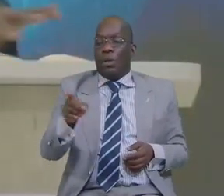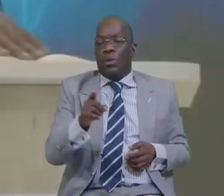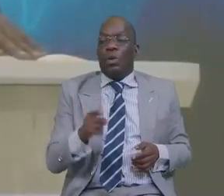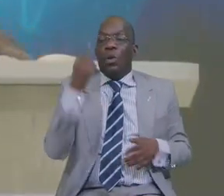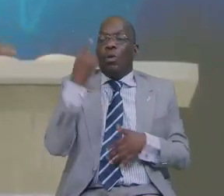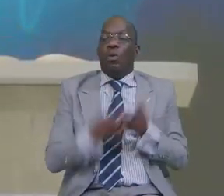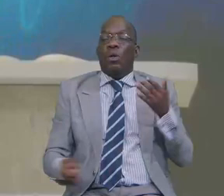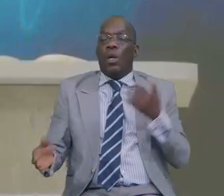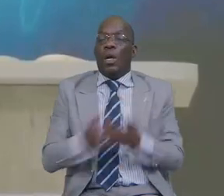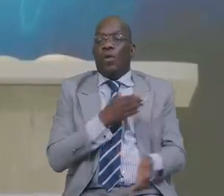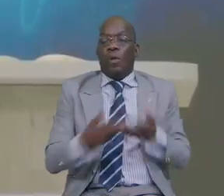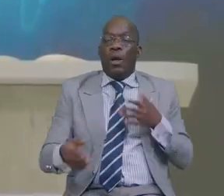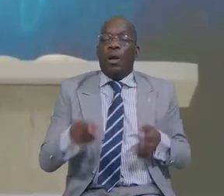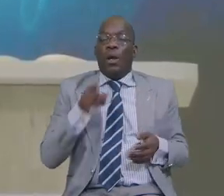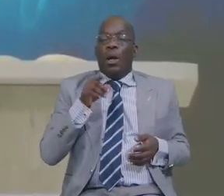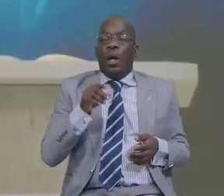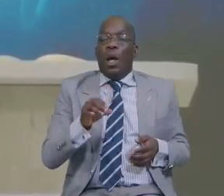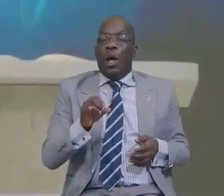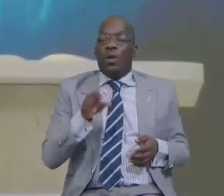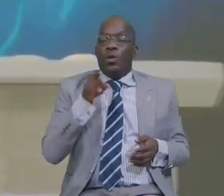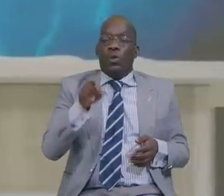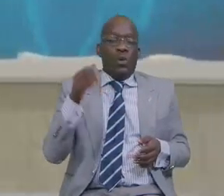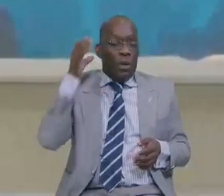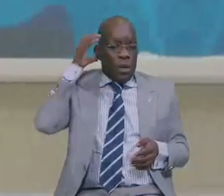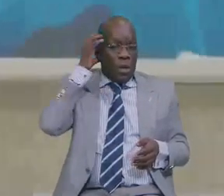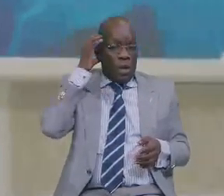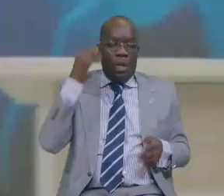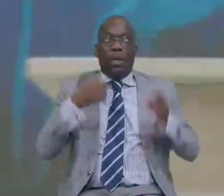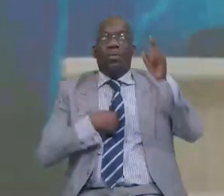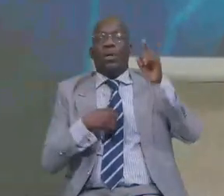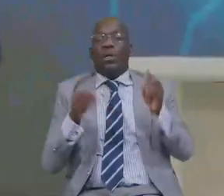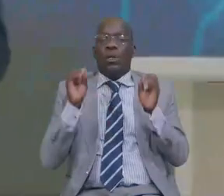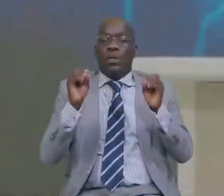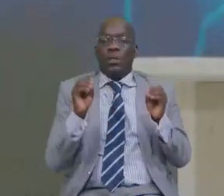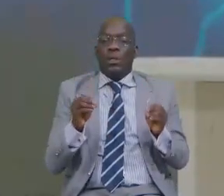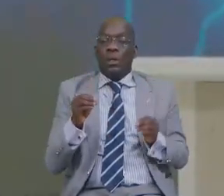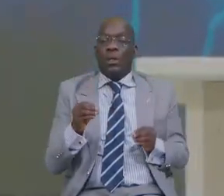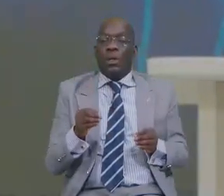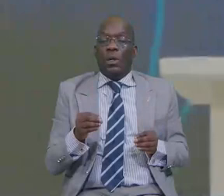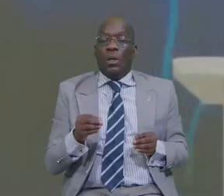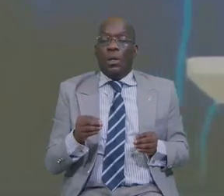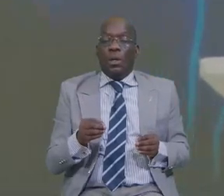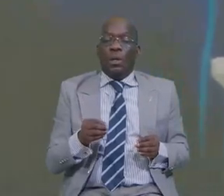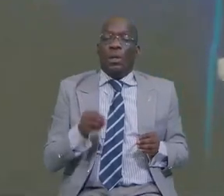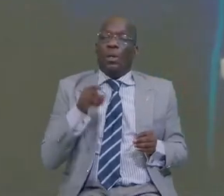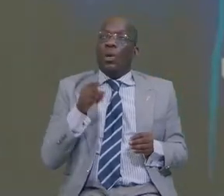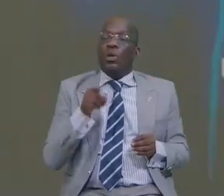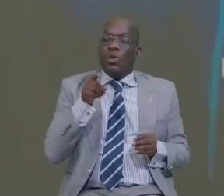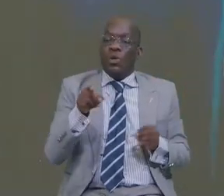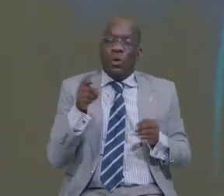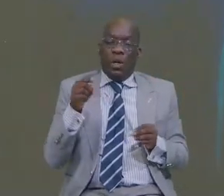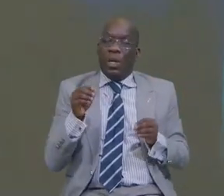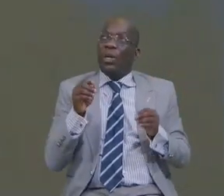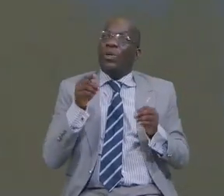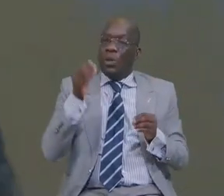Tout ce que vous m'avez enseigné, dit Christ. Ne dites pas, bon, je ne suis pas Christ, il a